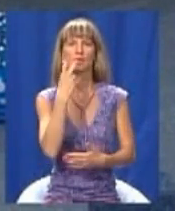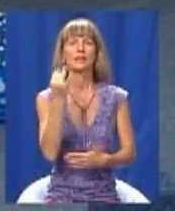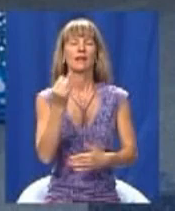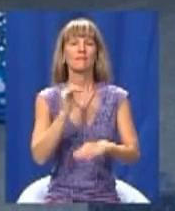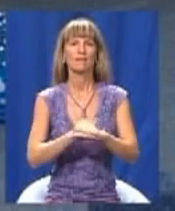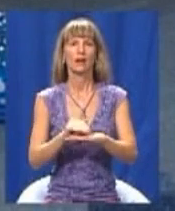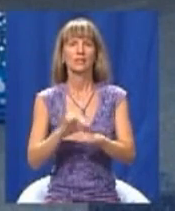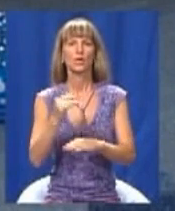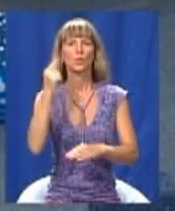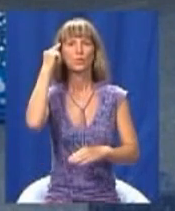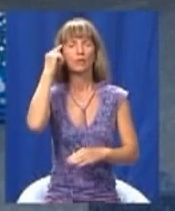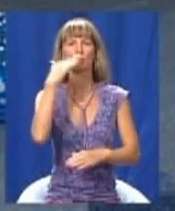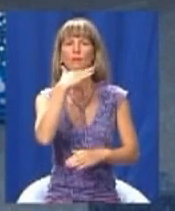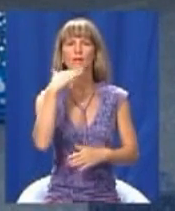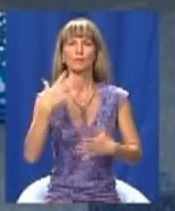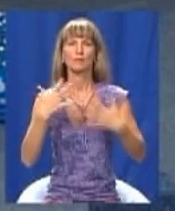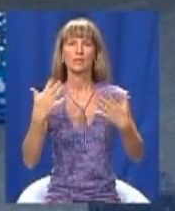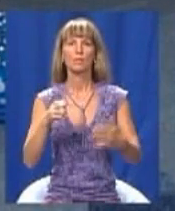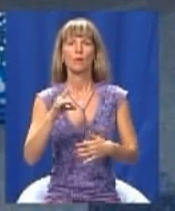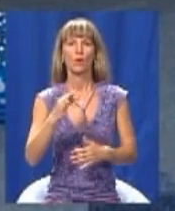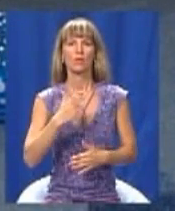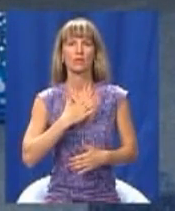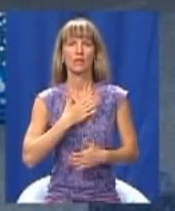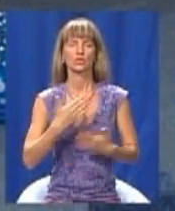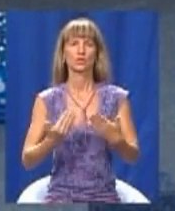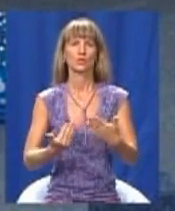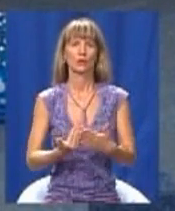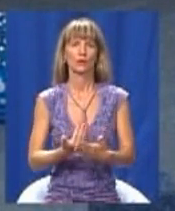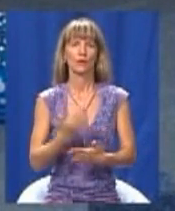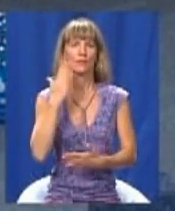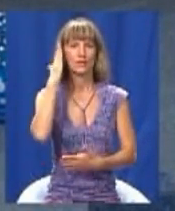цікаві факти і дізнатися набагато більше про наші сновидіння.